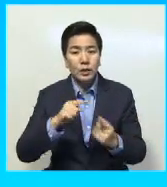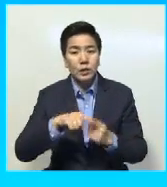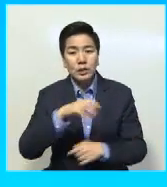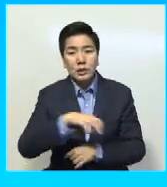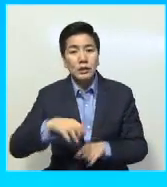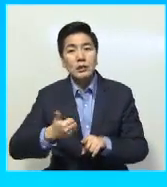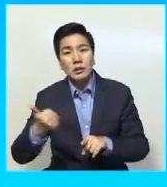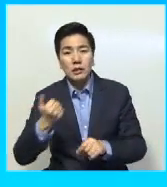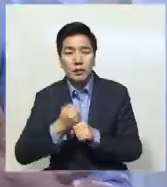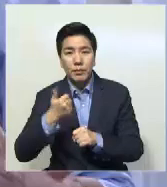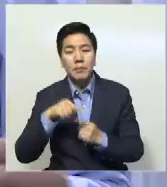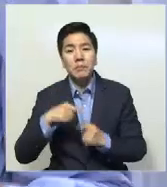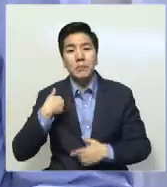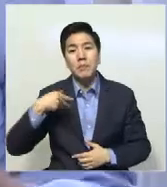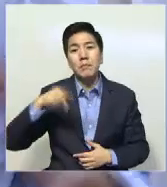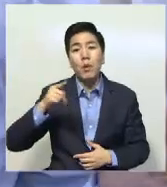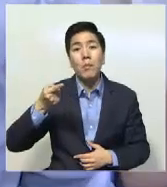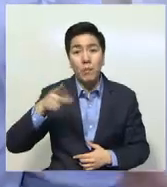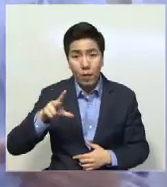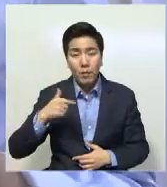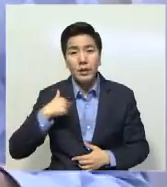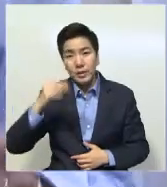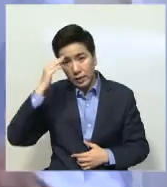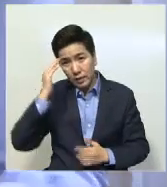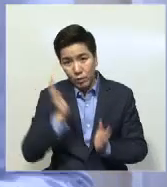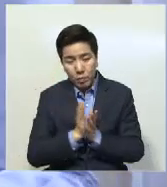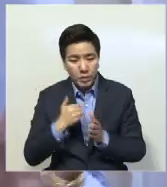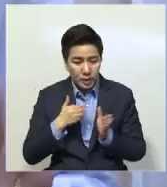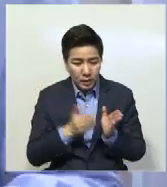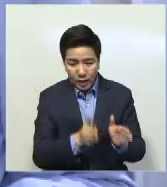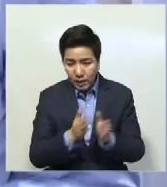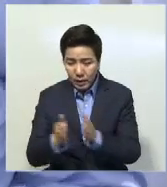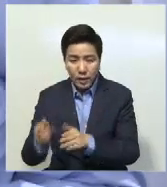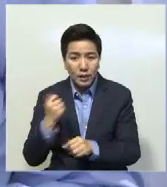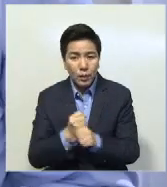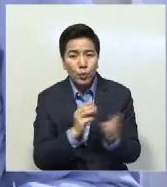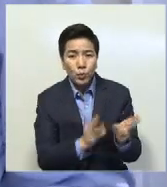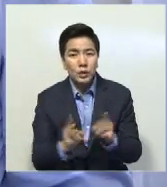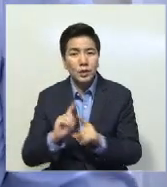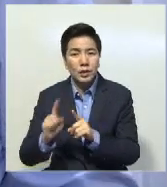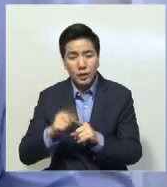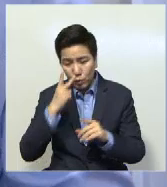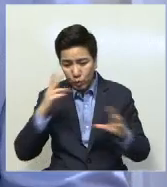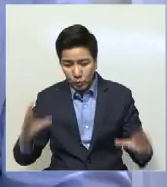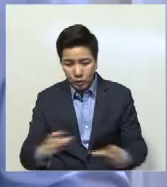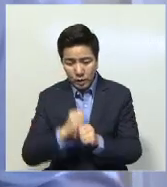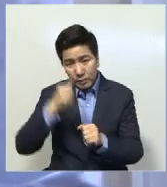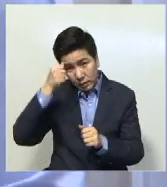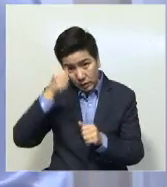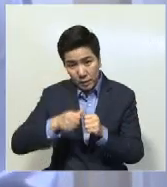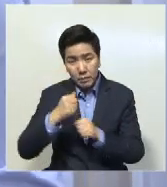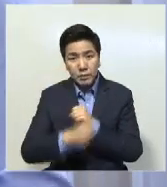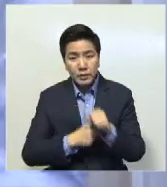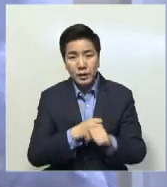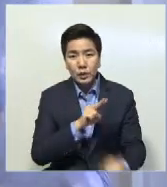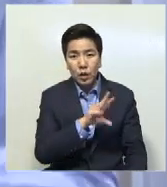านอื่นก็ยังมีทั้งปอพนะครับทั้งตำรวจเรื่องเส้นทางต่างๆระหว่างมาตรการผมว่าบทเรียนปี59บทเรียน